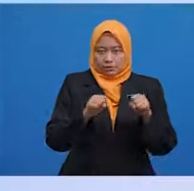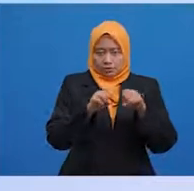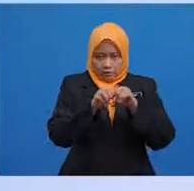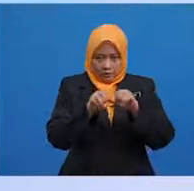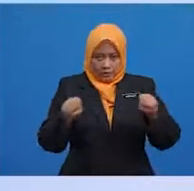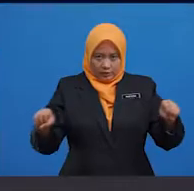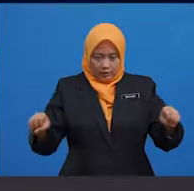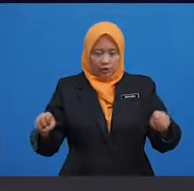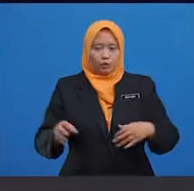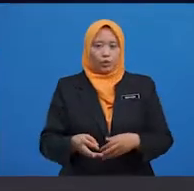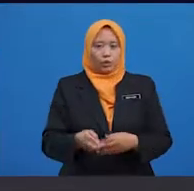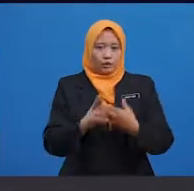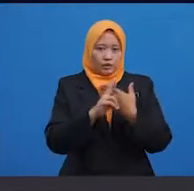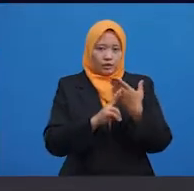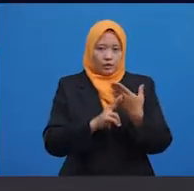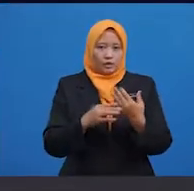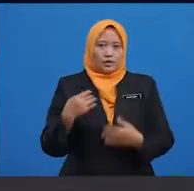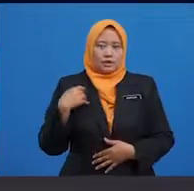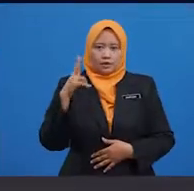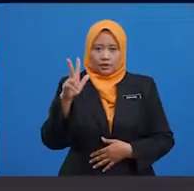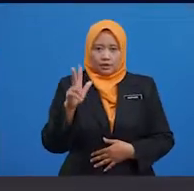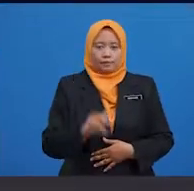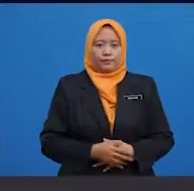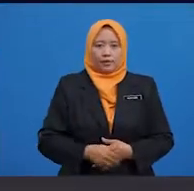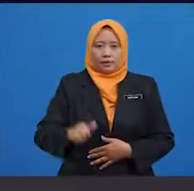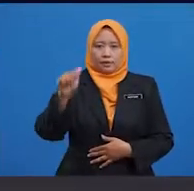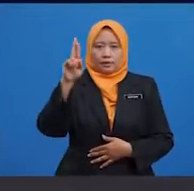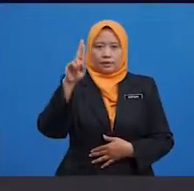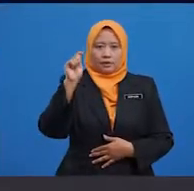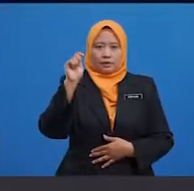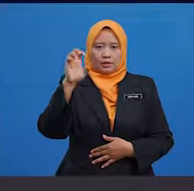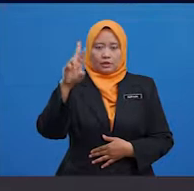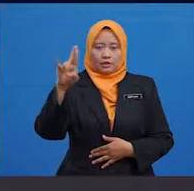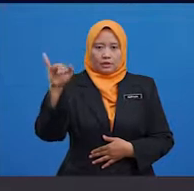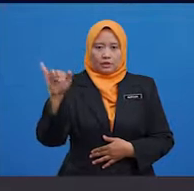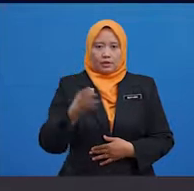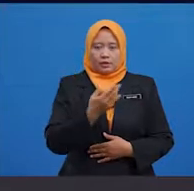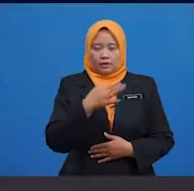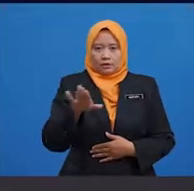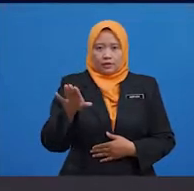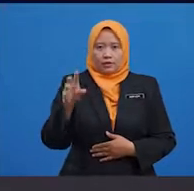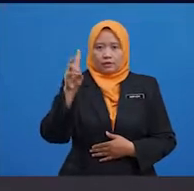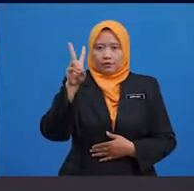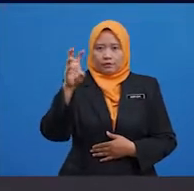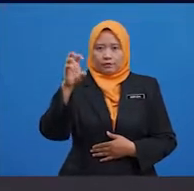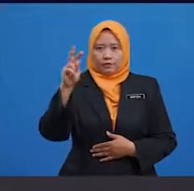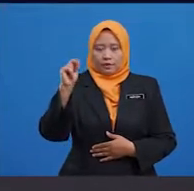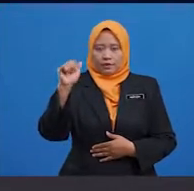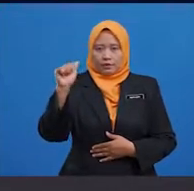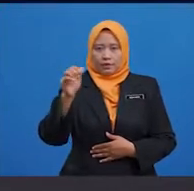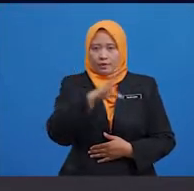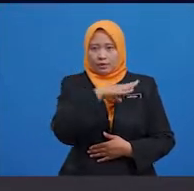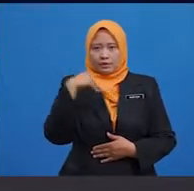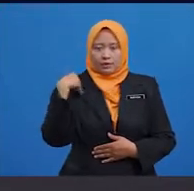yang kecil, berdinding tebal dan kenyal untuk menampung tekanan darah yang